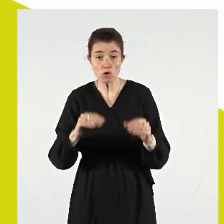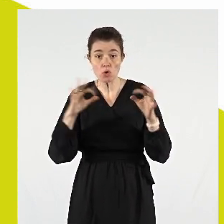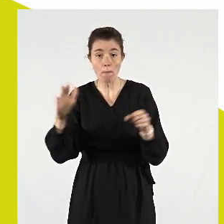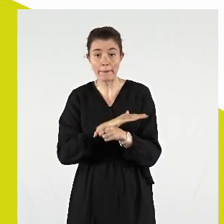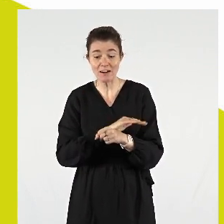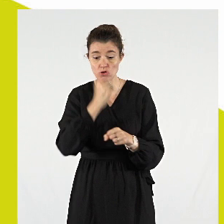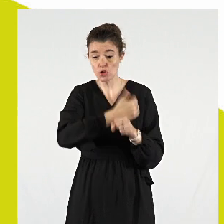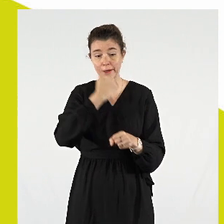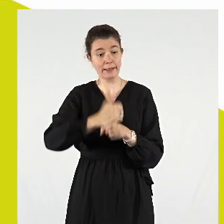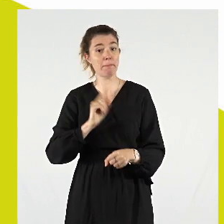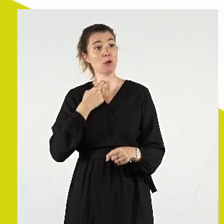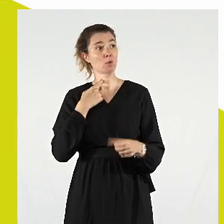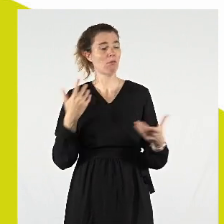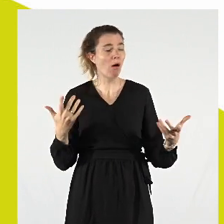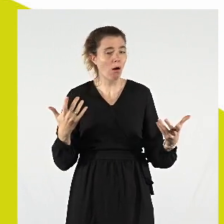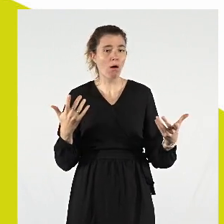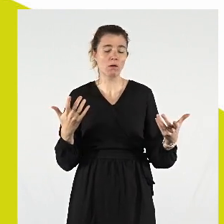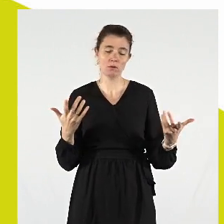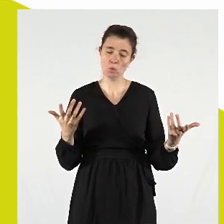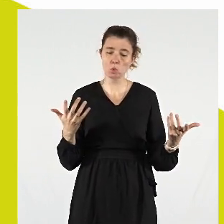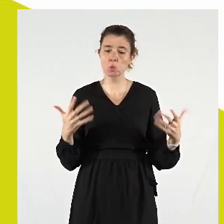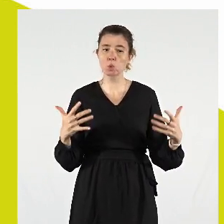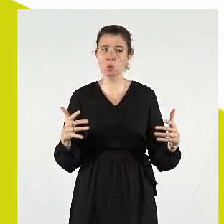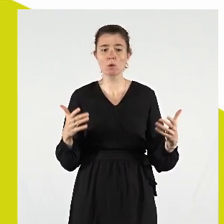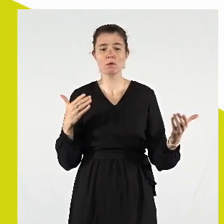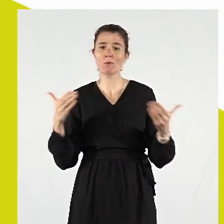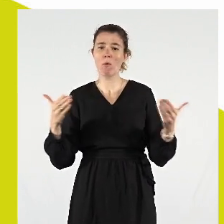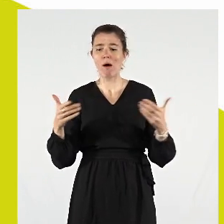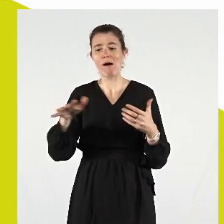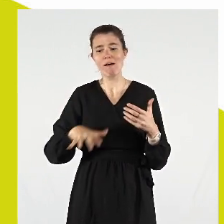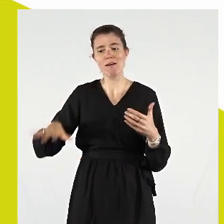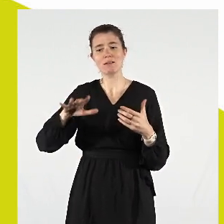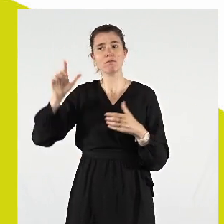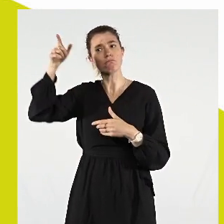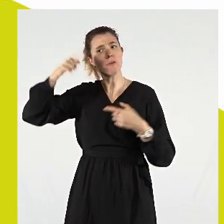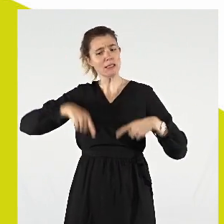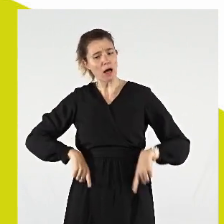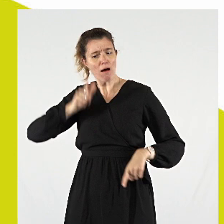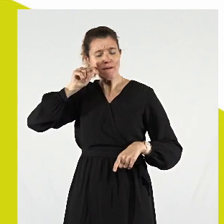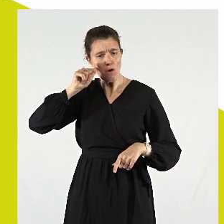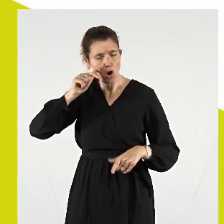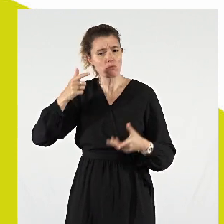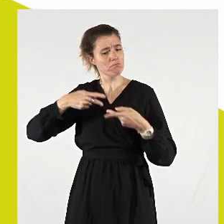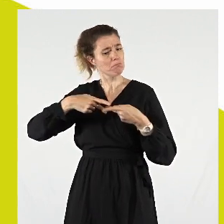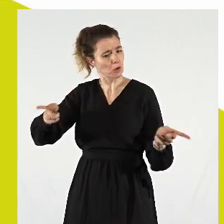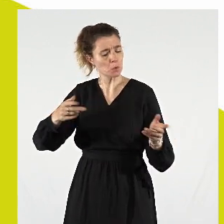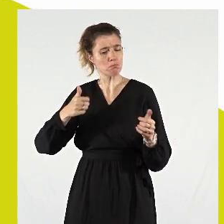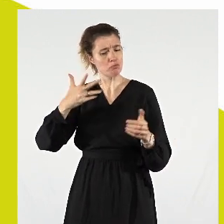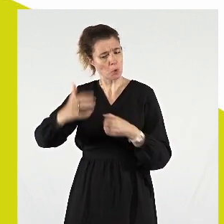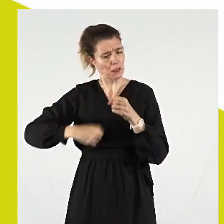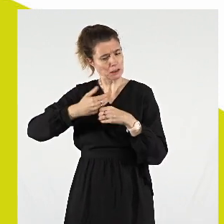les ans. Et ceci pour mettre ça en lumière avec l'effort consenti par les pouvoirs publics annoncé sur plusieurs années